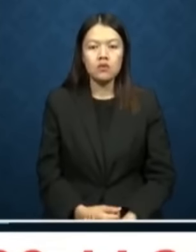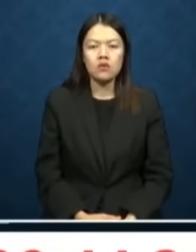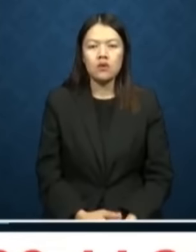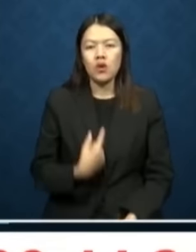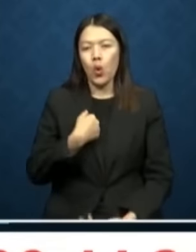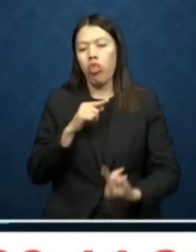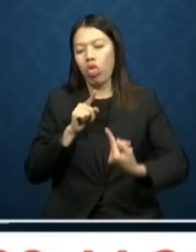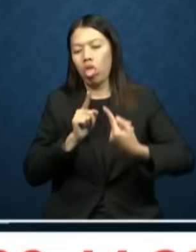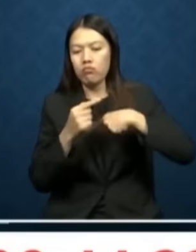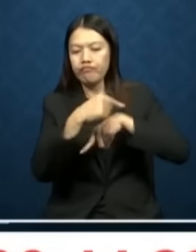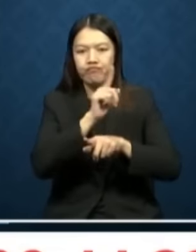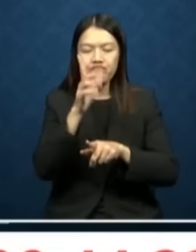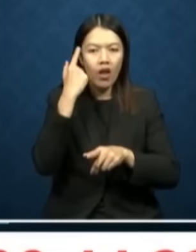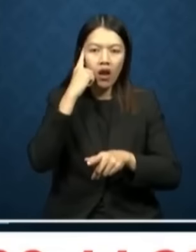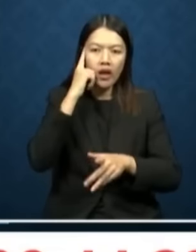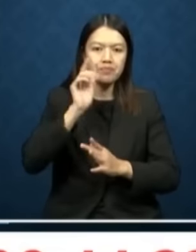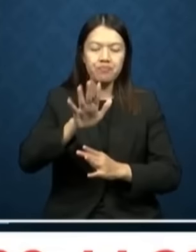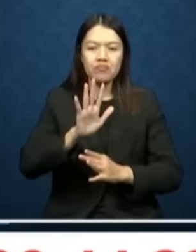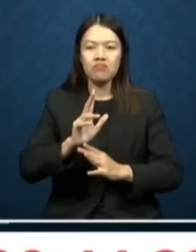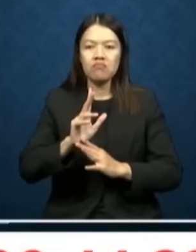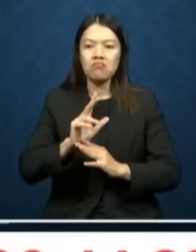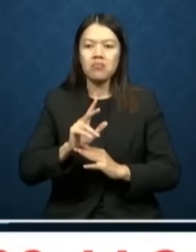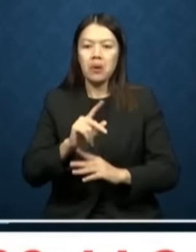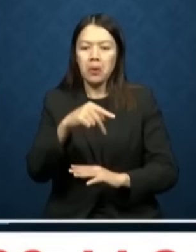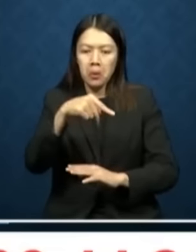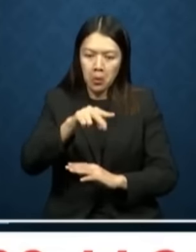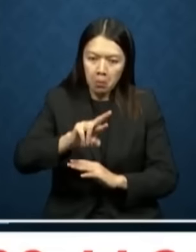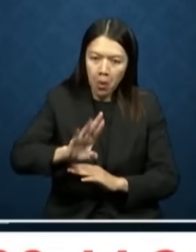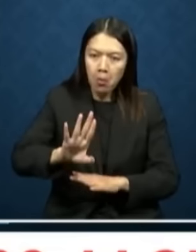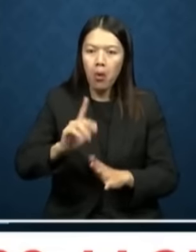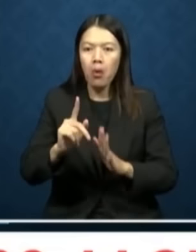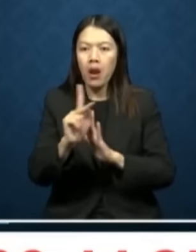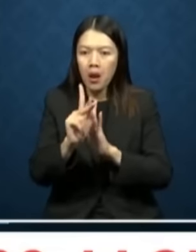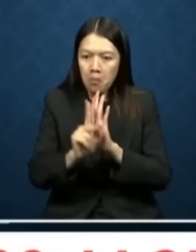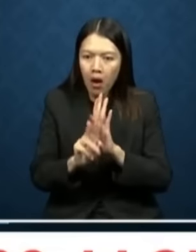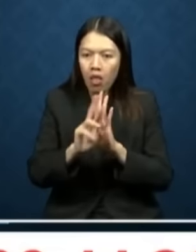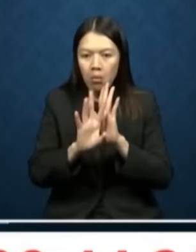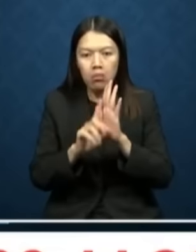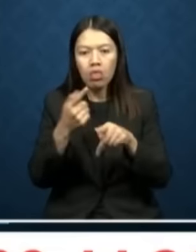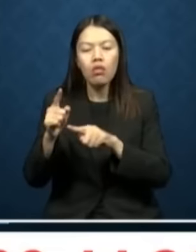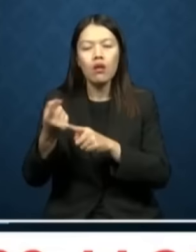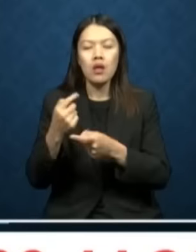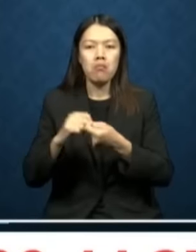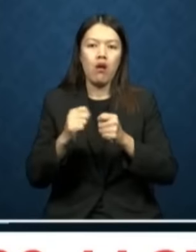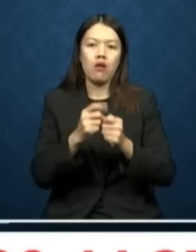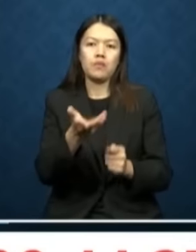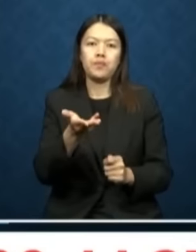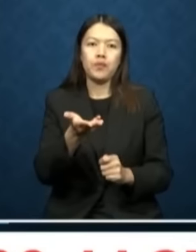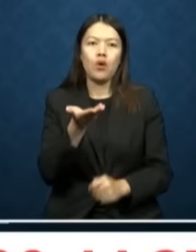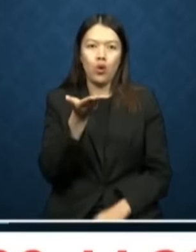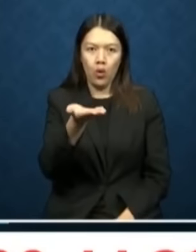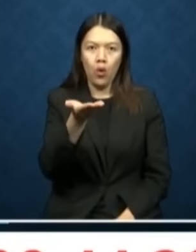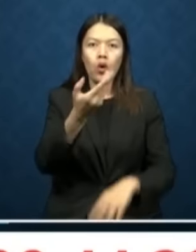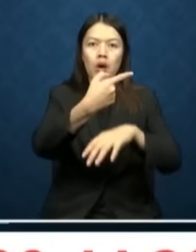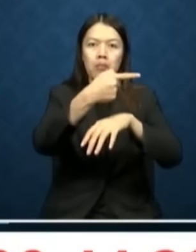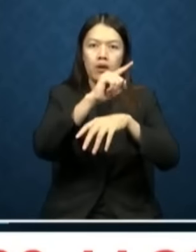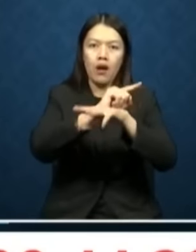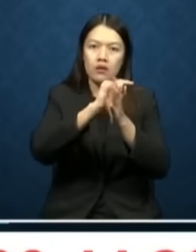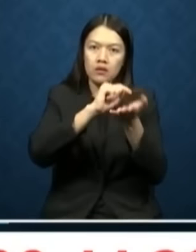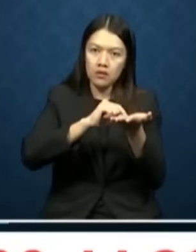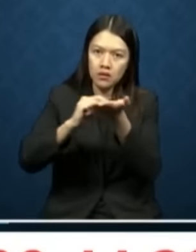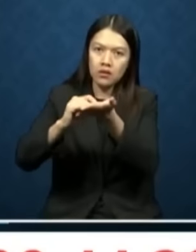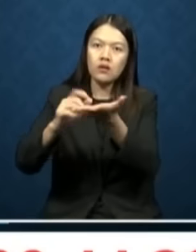บิดเบี้ยวทำให้กระบวนการโดยอ้างพระราชบัญญัติอ้างกฎกระทรวงอ้างระเบียบทำให้เกิดปัญหาผมจึงขออนุญาตท่านประธานเสน